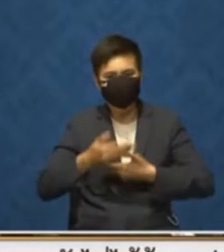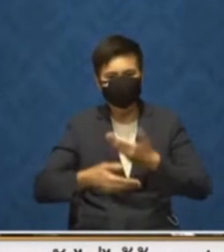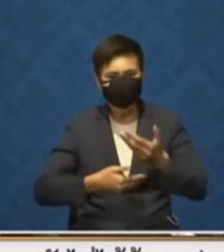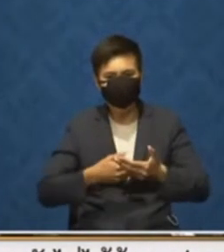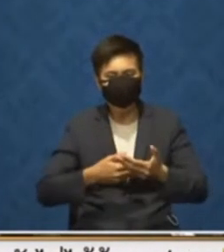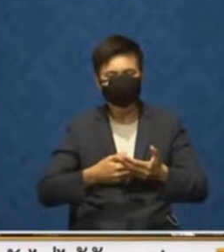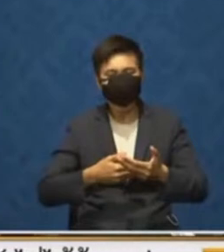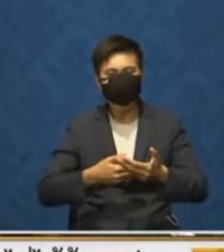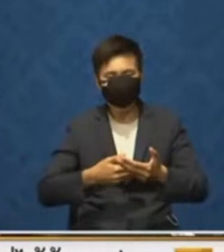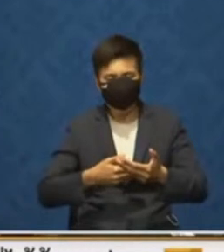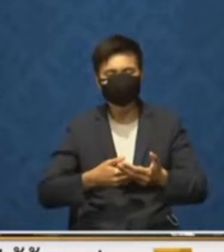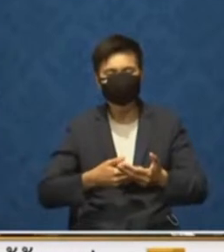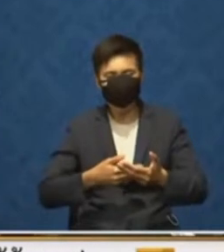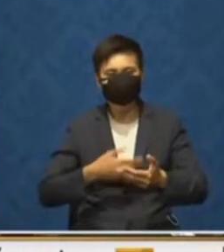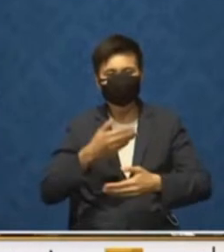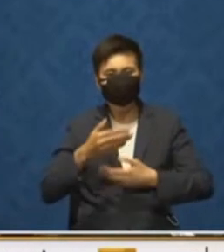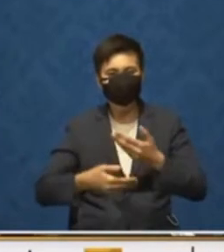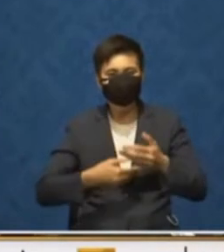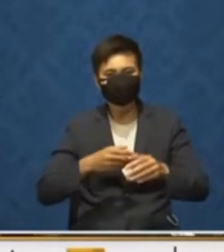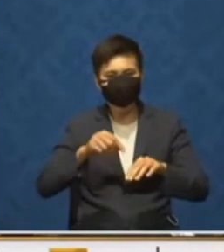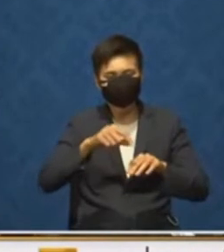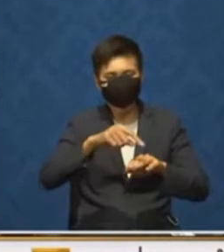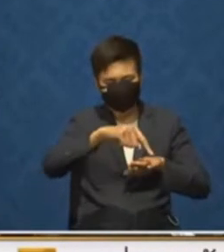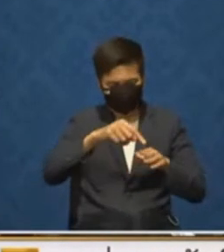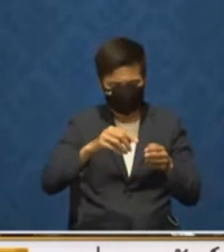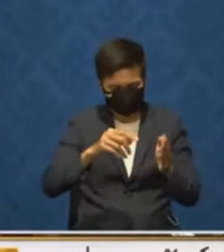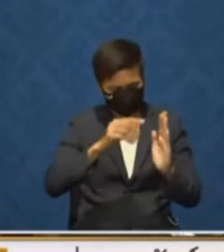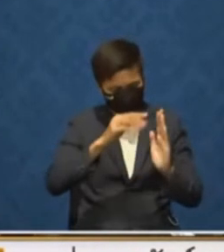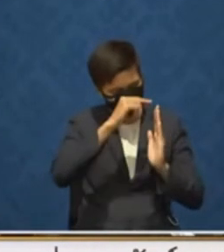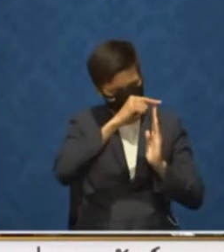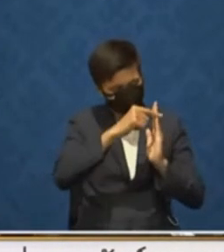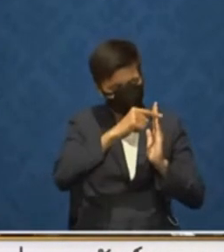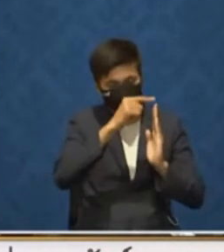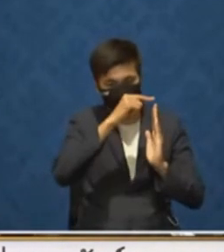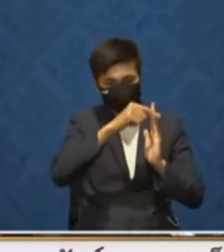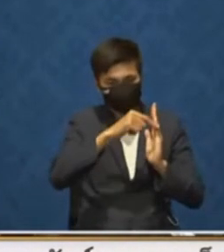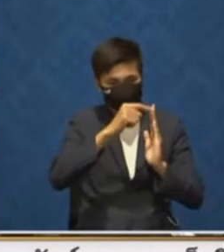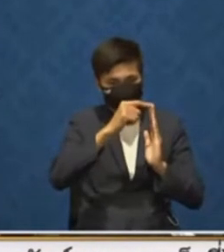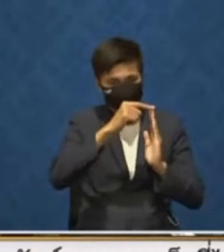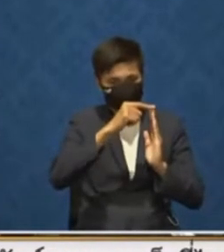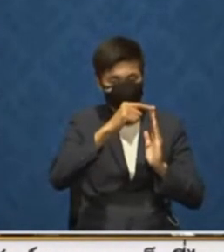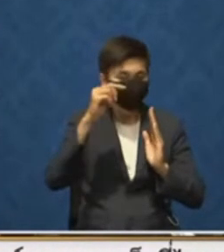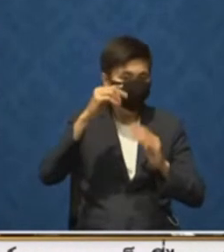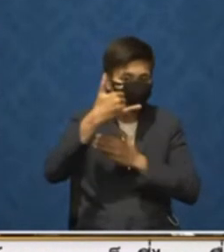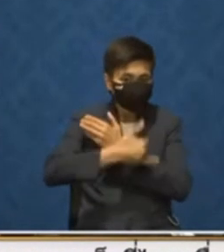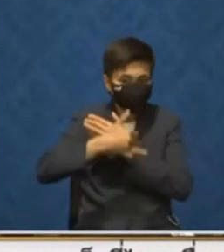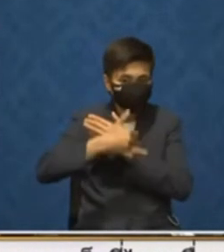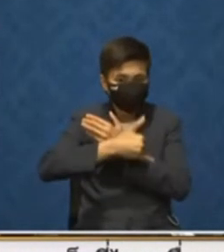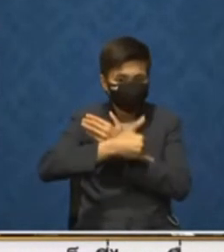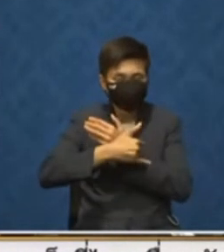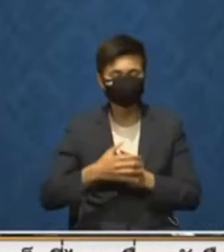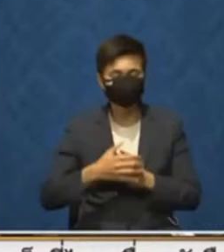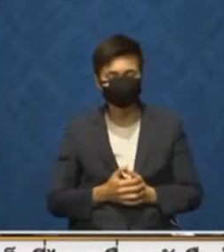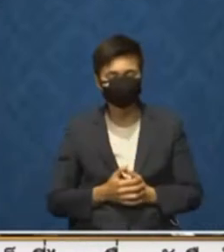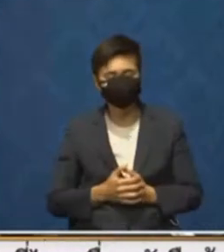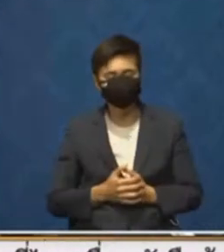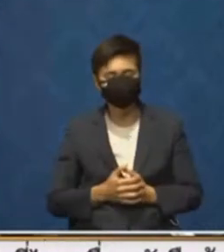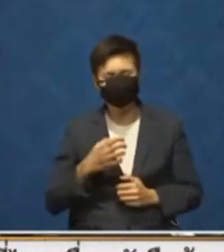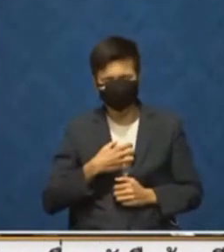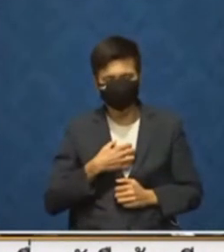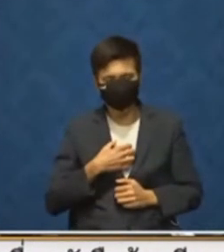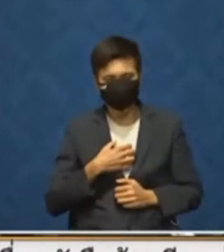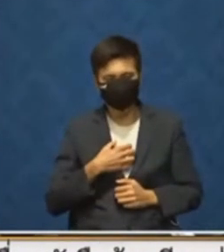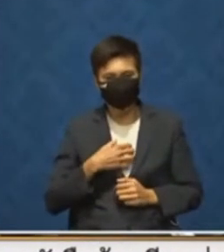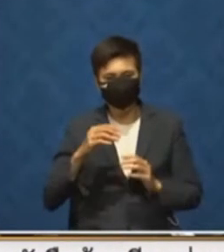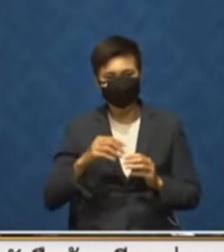ซึ่งผมค่ะเนี้ยผมเป็นกรรมการการเงินการคลังผมก็พูดอยู่เสมอนะครับว่าขณะที่เราอยากจะพาขายขอให้